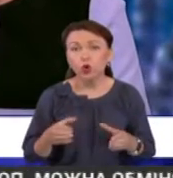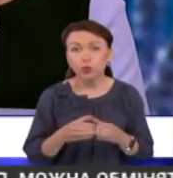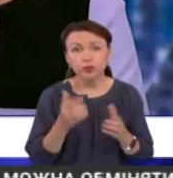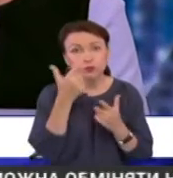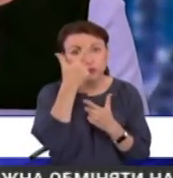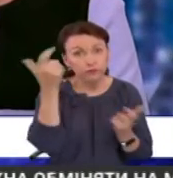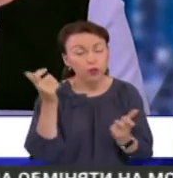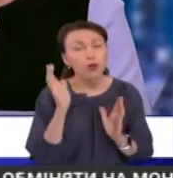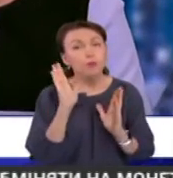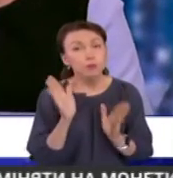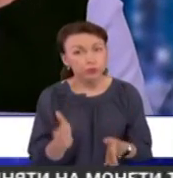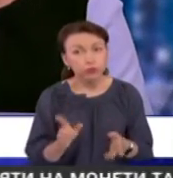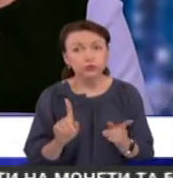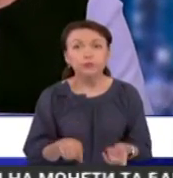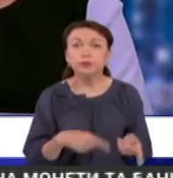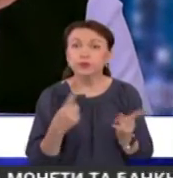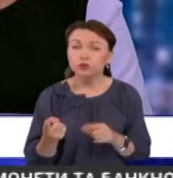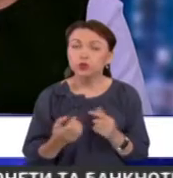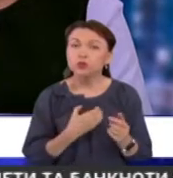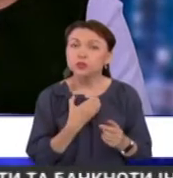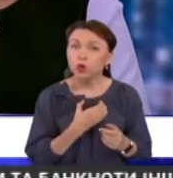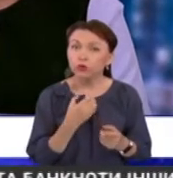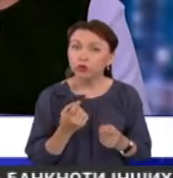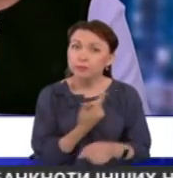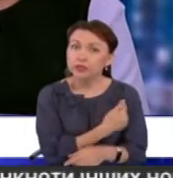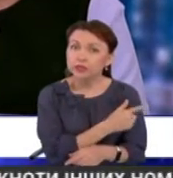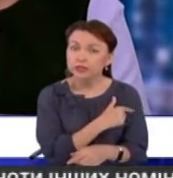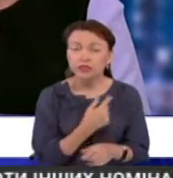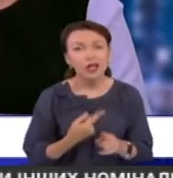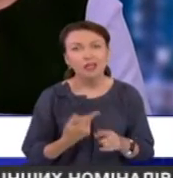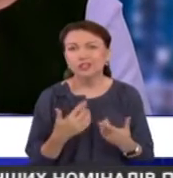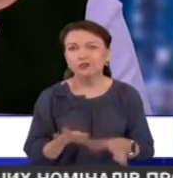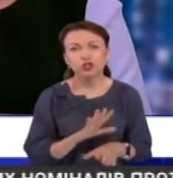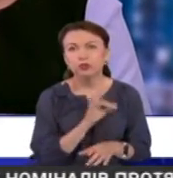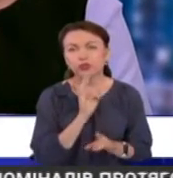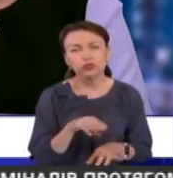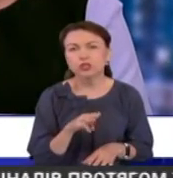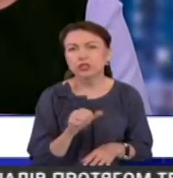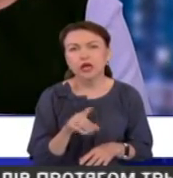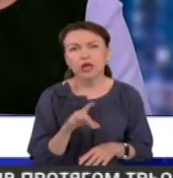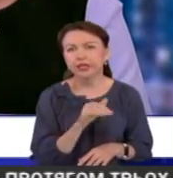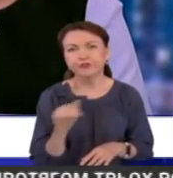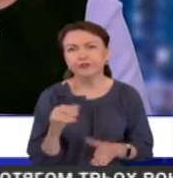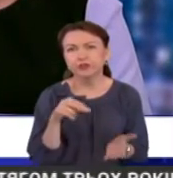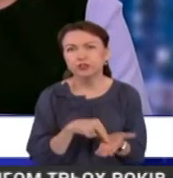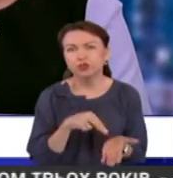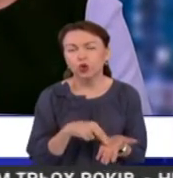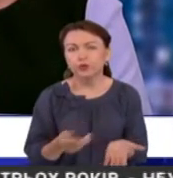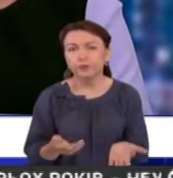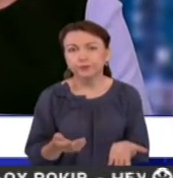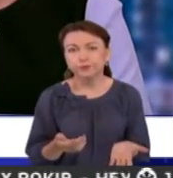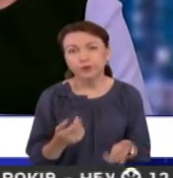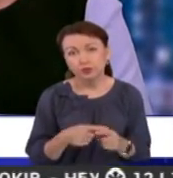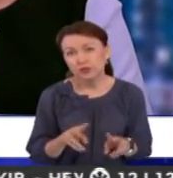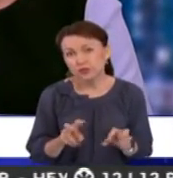про те, що ми будемо переходити до страхової медицини. Тоді це вже буде не тариф, як сьогодні ми маємо, тому що сьогодні я б скорше віднесла